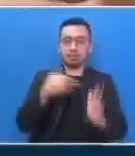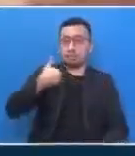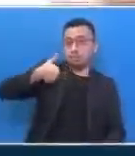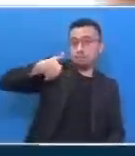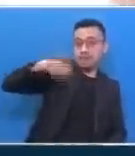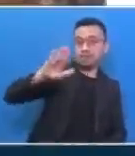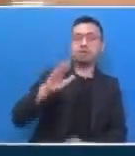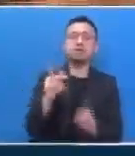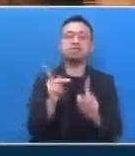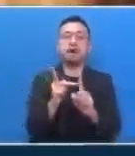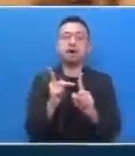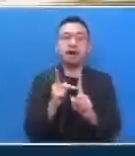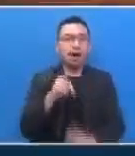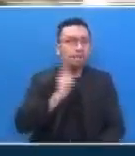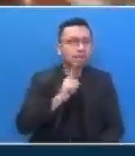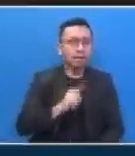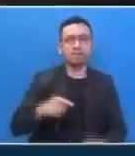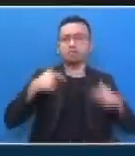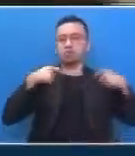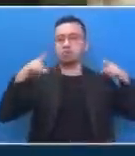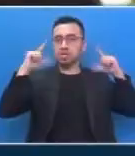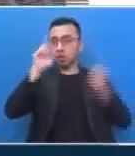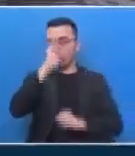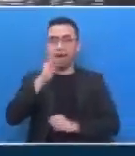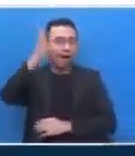diauu Diang gubern Ganjar